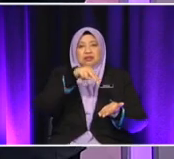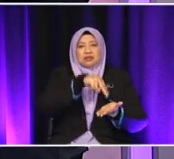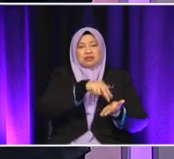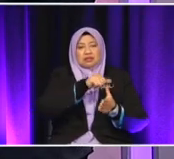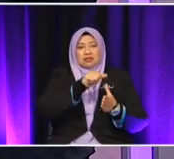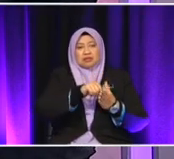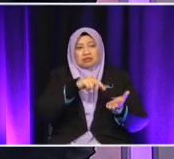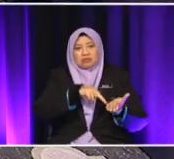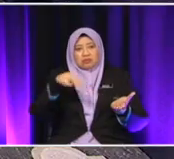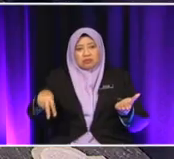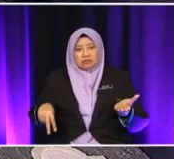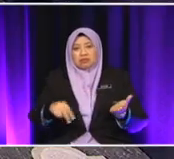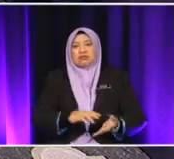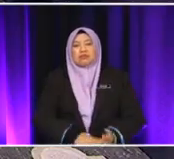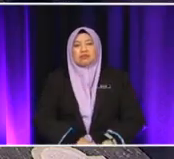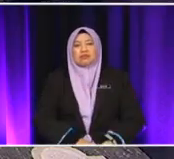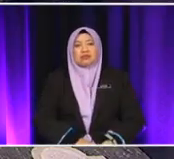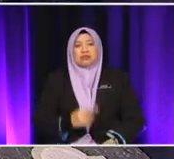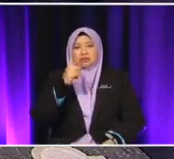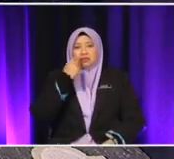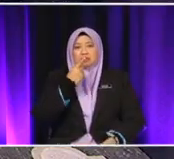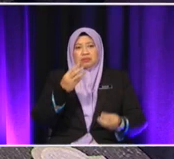kita bayar banyak nih ya Jadi apakah